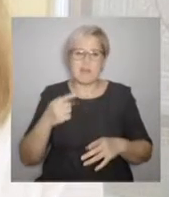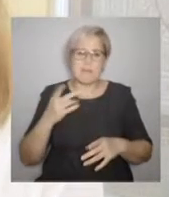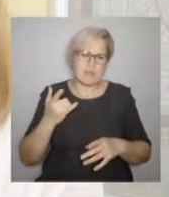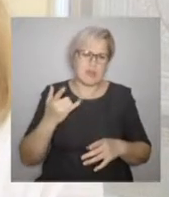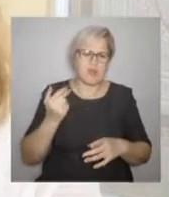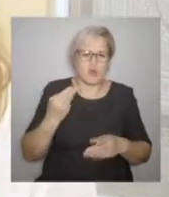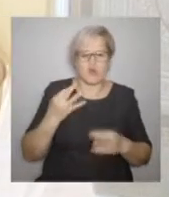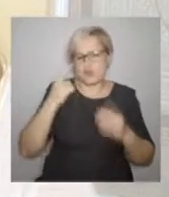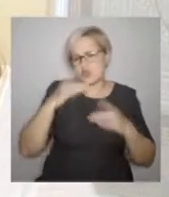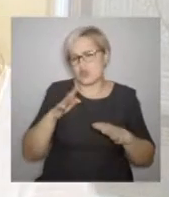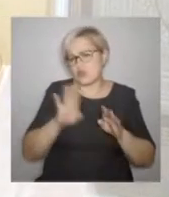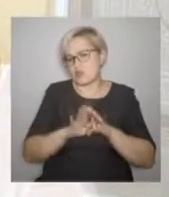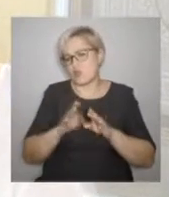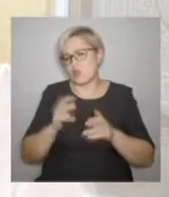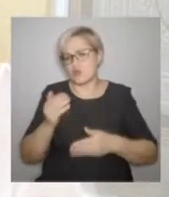как-то решиться